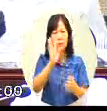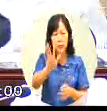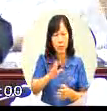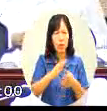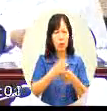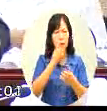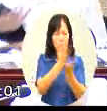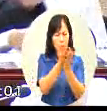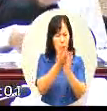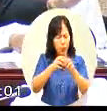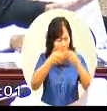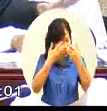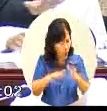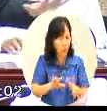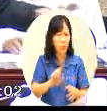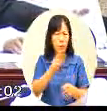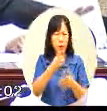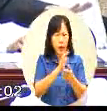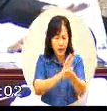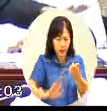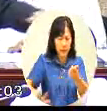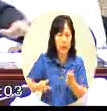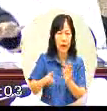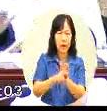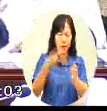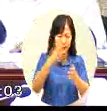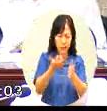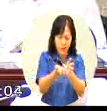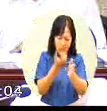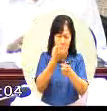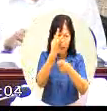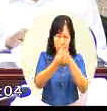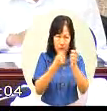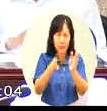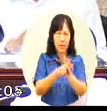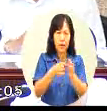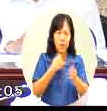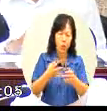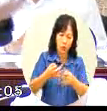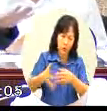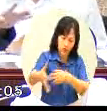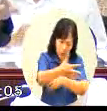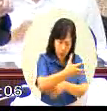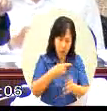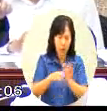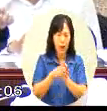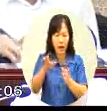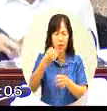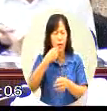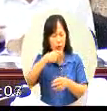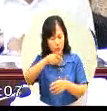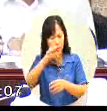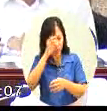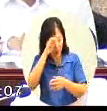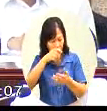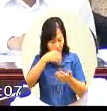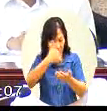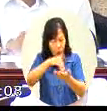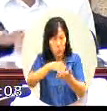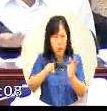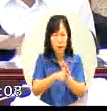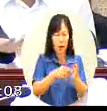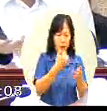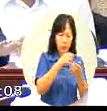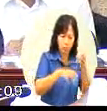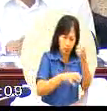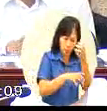很多种因素，还有前几年我们收来的。小眼可以去看我们的预算是跟决算是，